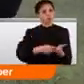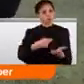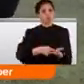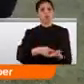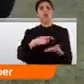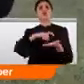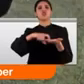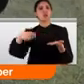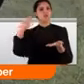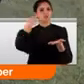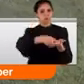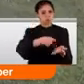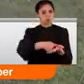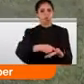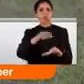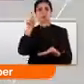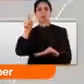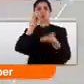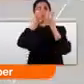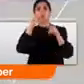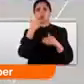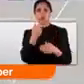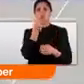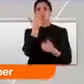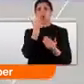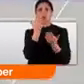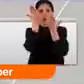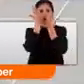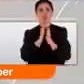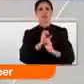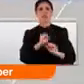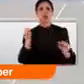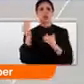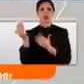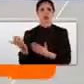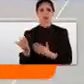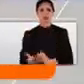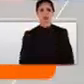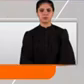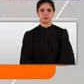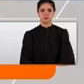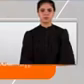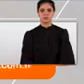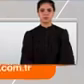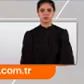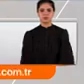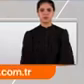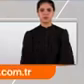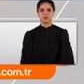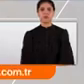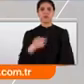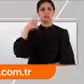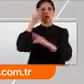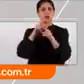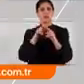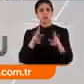Ama ortada ne dükkan var ne de parası. 3 senedir bizi oyalıyor. Geleceğim, halledeceğim, gelmeyin. Bütün en hayallerimi yıktı,